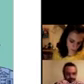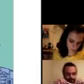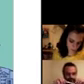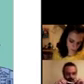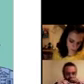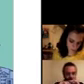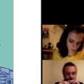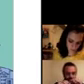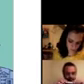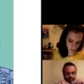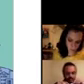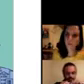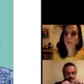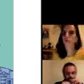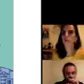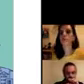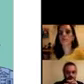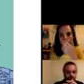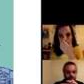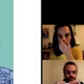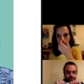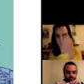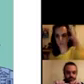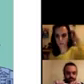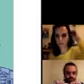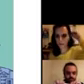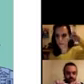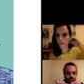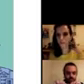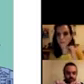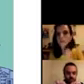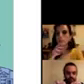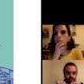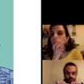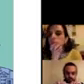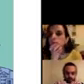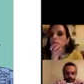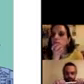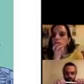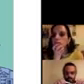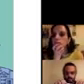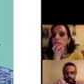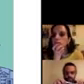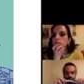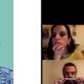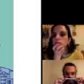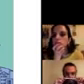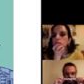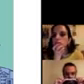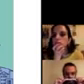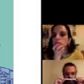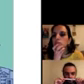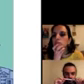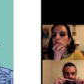hazırlanıyor, yakında yayınlanacak olan mekansal haritalama, katılımcı haritalama sonuçlarında sürekli olarak istanbulseni.org